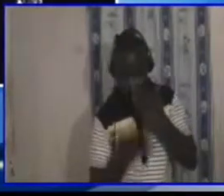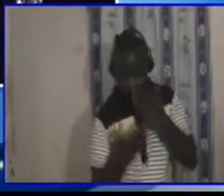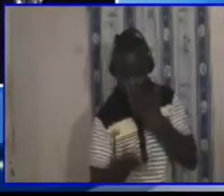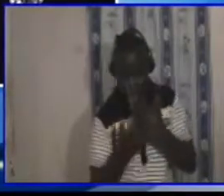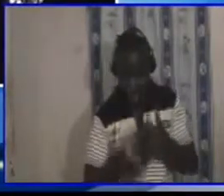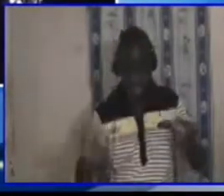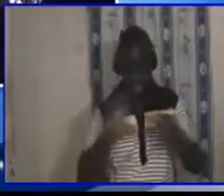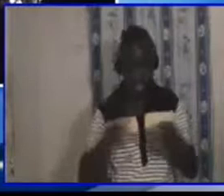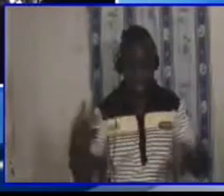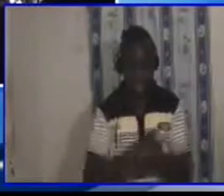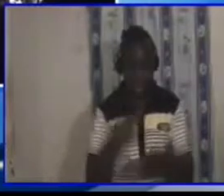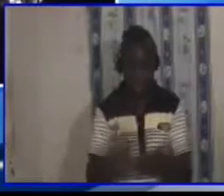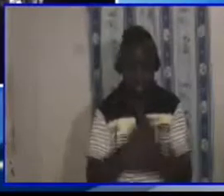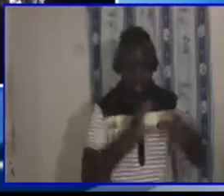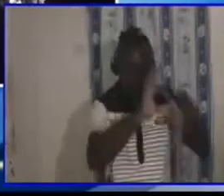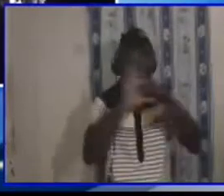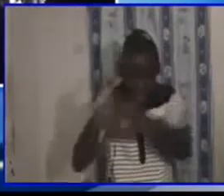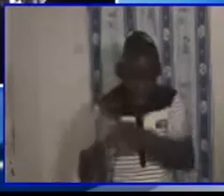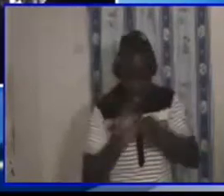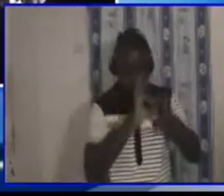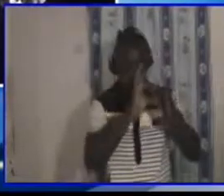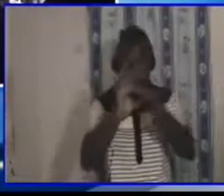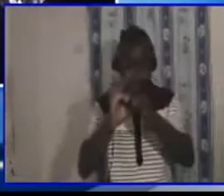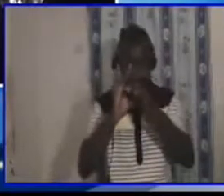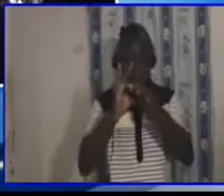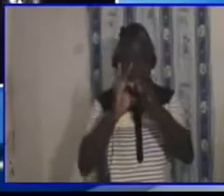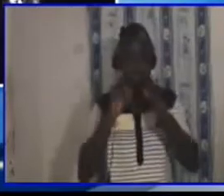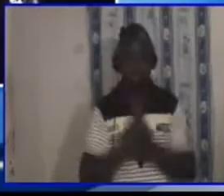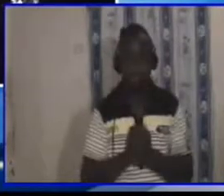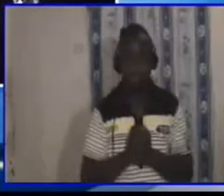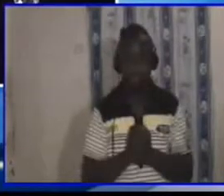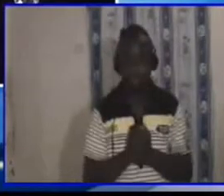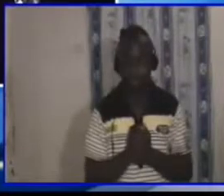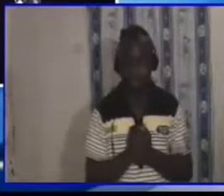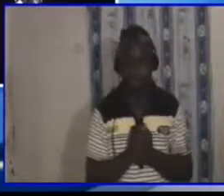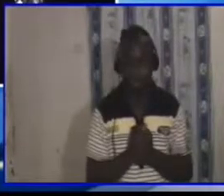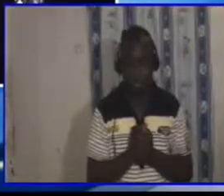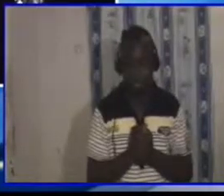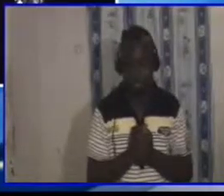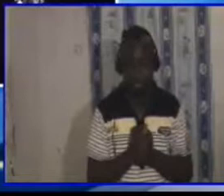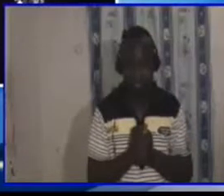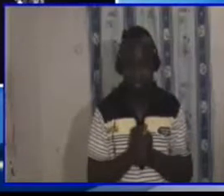questo è il mio sangue il sangue del nuovo patto